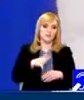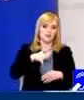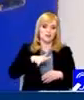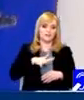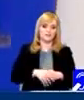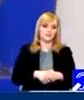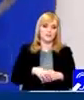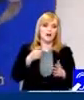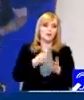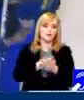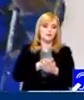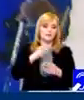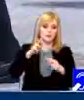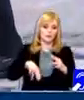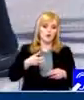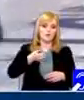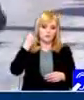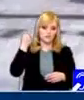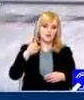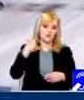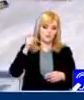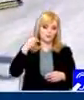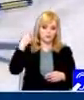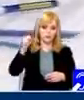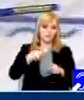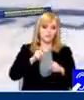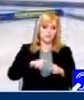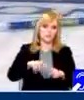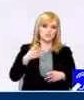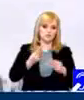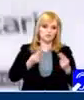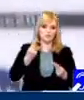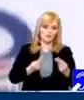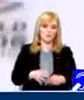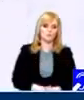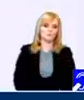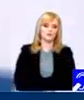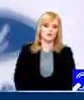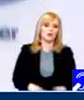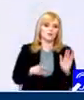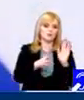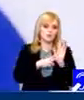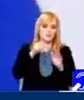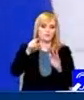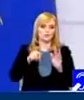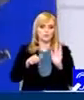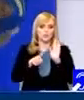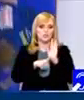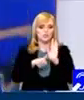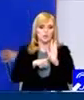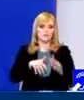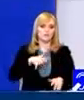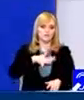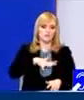decisiv. Până la urmă, Jennifer Jones a câștigat duelul capitanilor de echipă și Canada învingătoare cu 7-6 a obținut